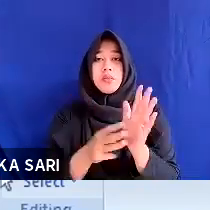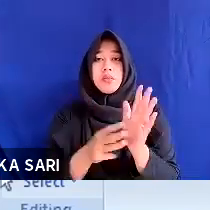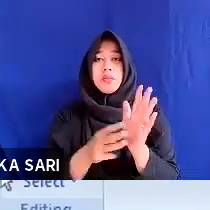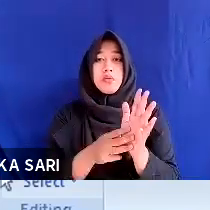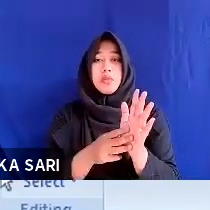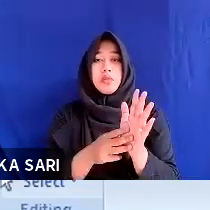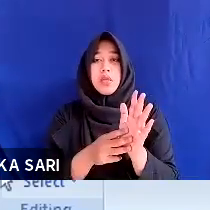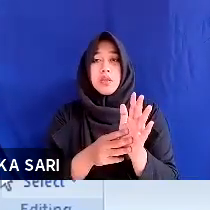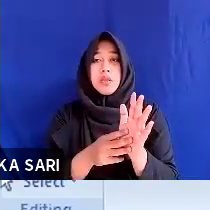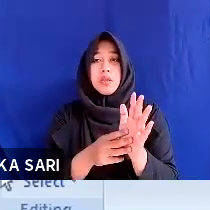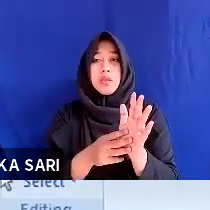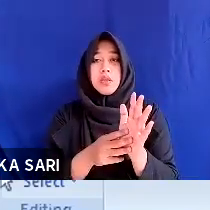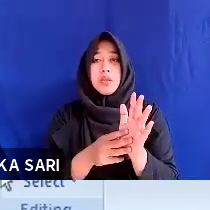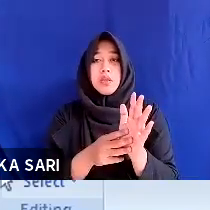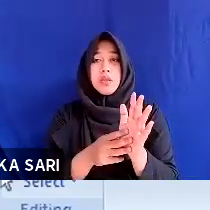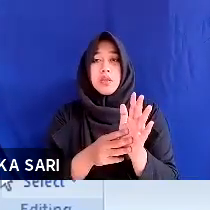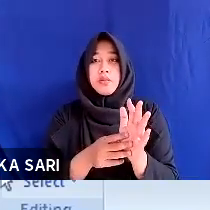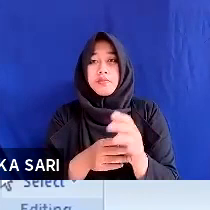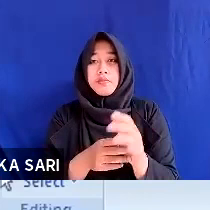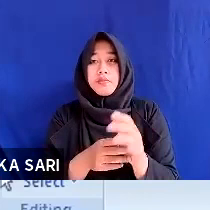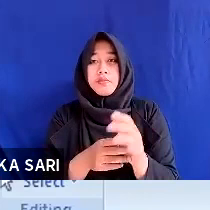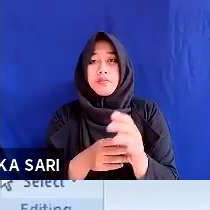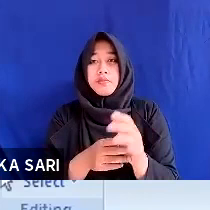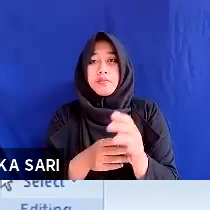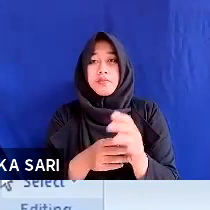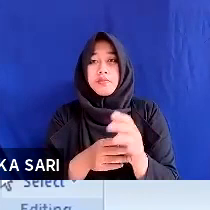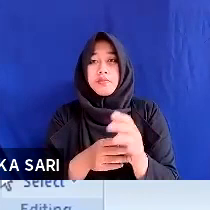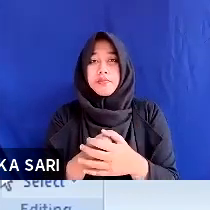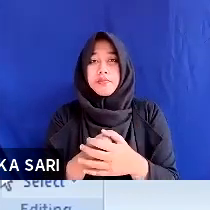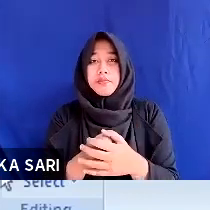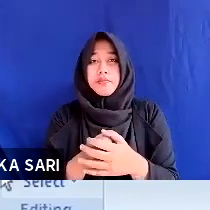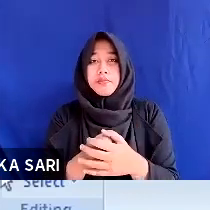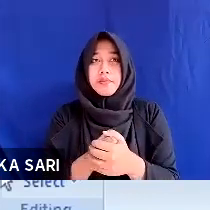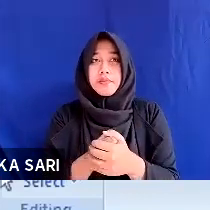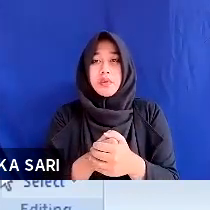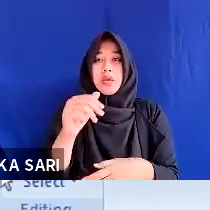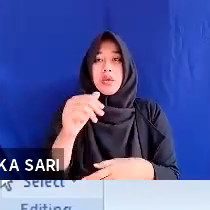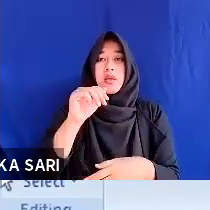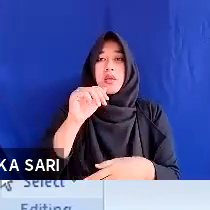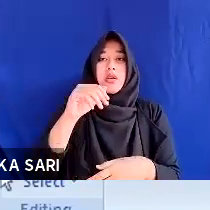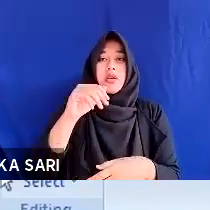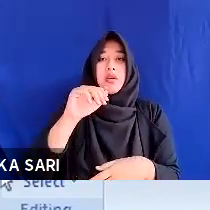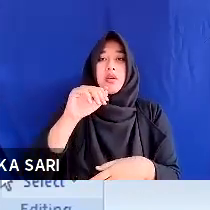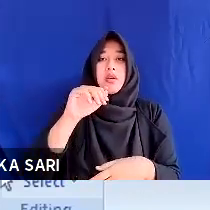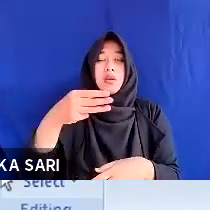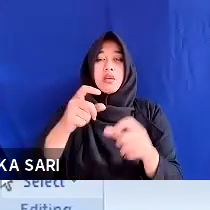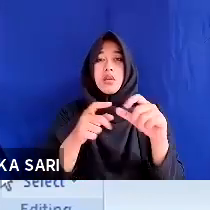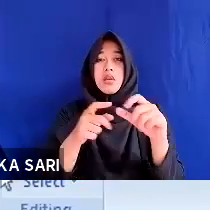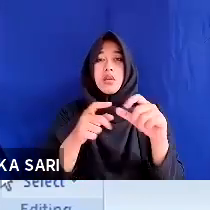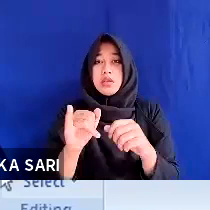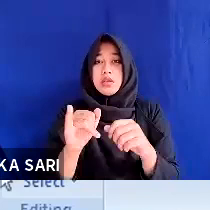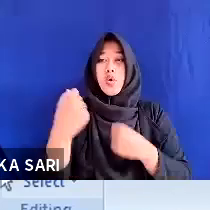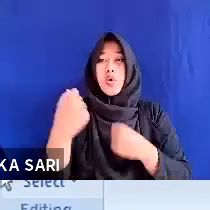bagaimana resiliensi itu sebenarnya dilakukan? Ada upaya-upaya masyarakat sipil untuk bergerak dari bawah. Ini adalah